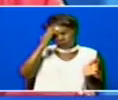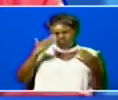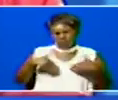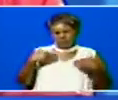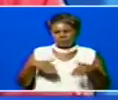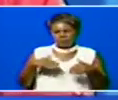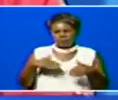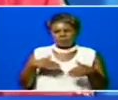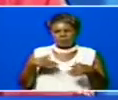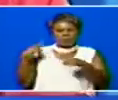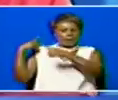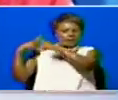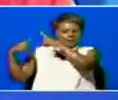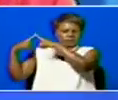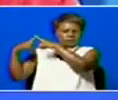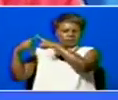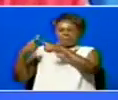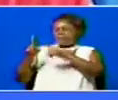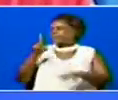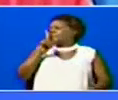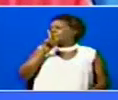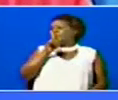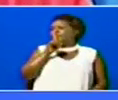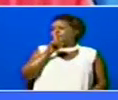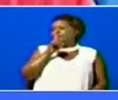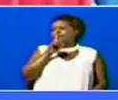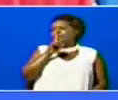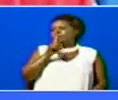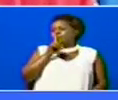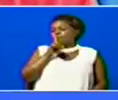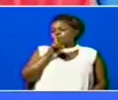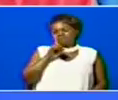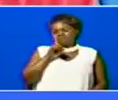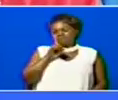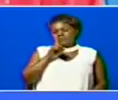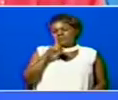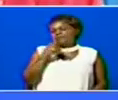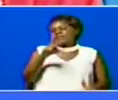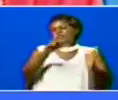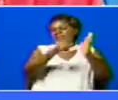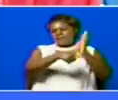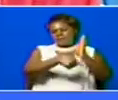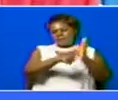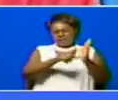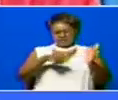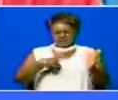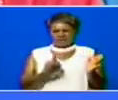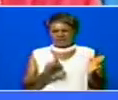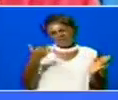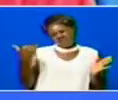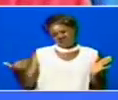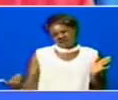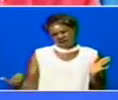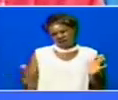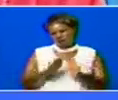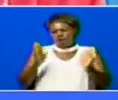wanapitia mateso kama hii lakini wananyamaza nayo. Ile kunyamaza nayo unakuja kusema baadaye, kama mimi nilikuwa mdogo na